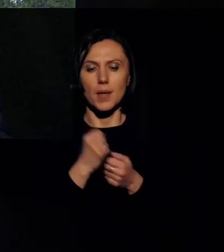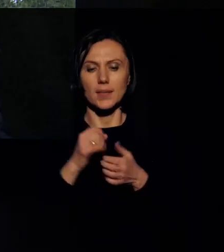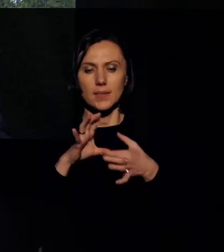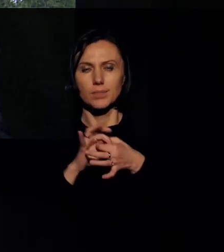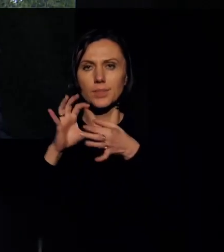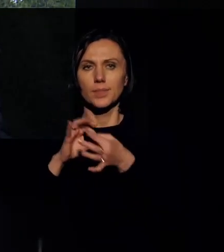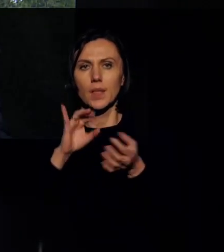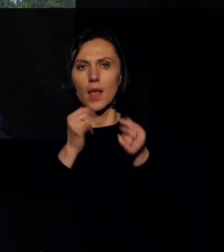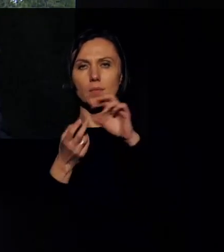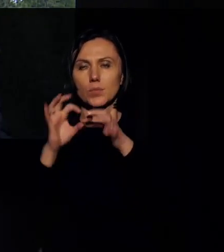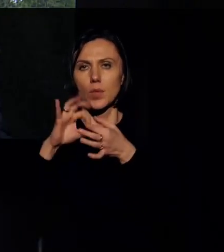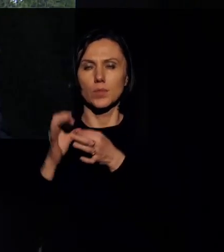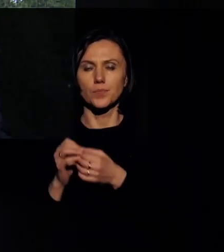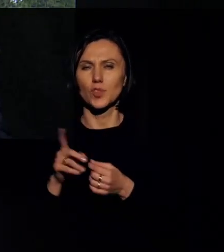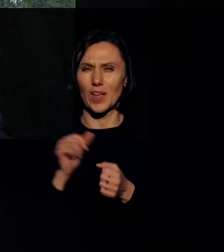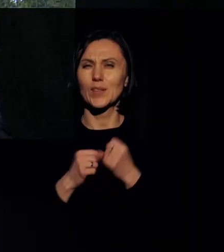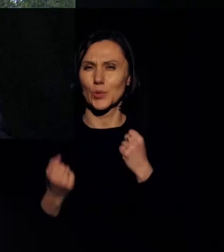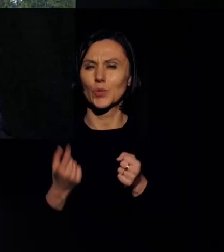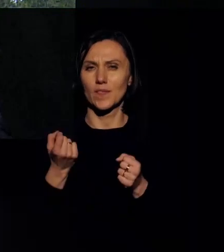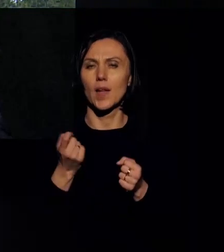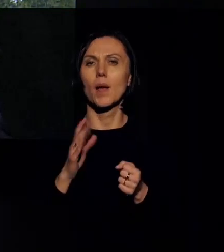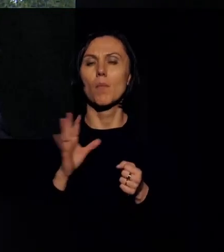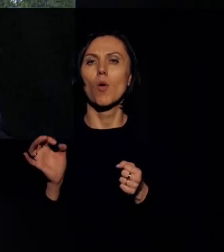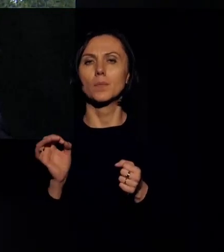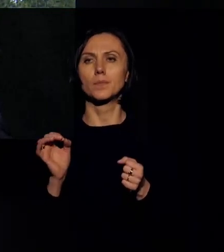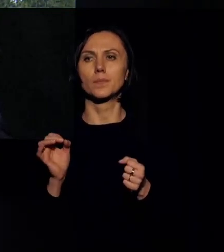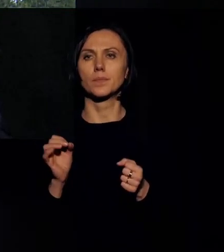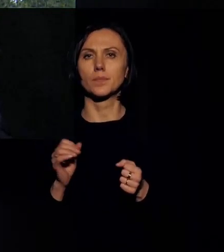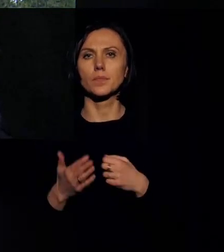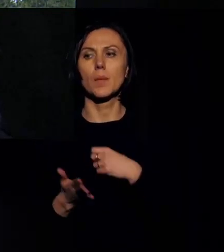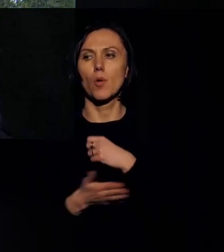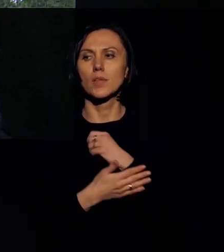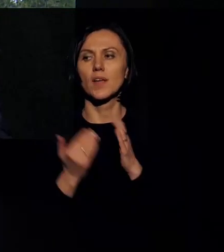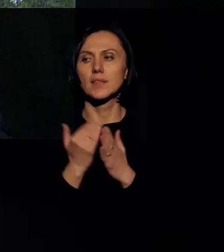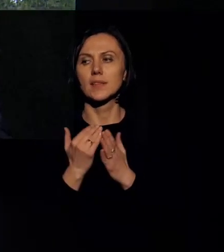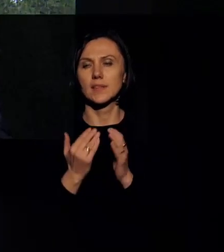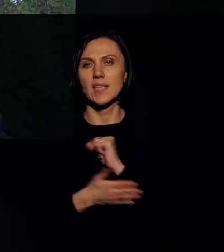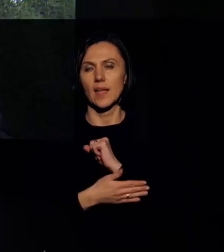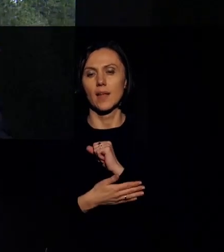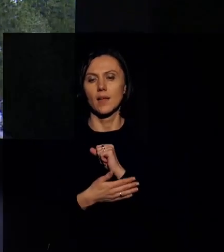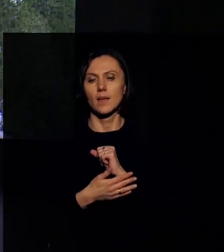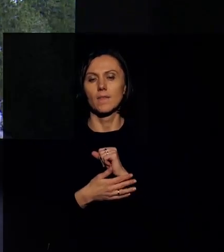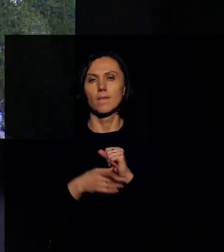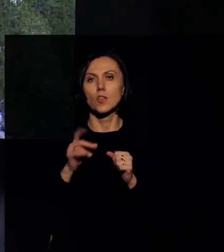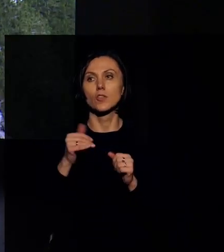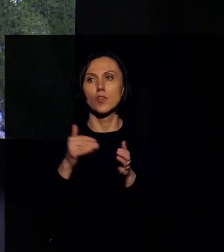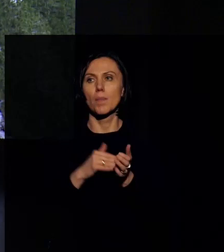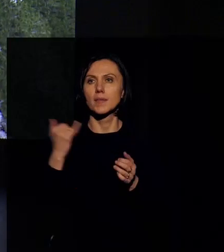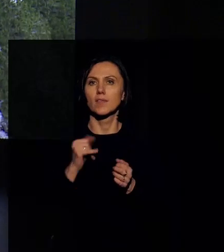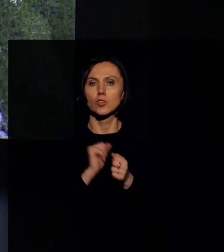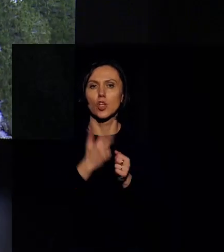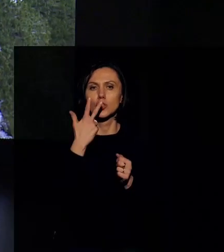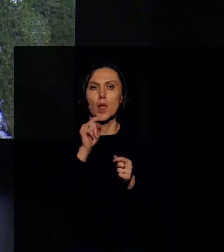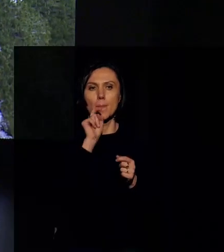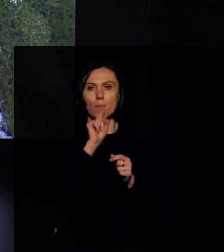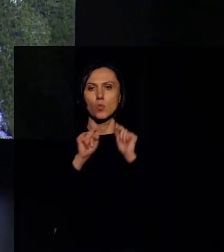karabinkami. To jest taki trudny moment, dlatego że podstawową zasadą wspinaczki to jest to, że mamy zawsze trzy